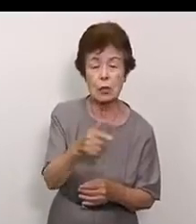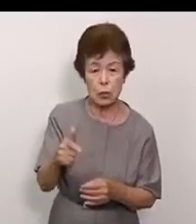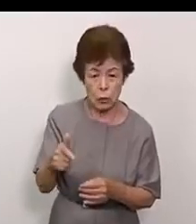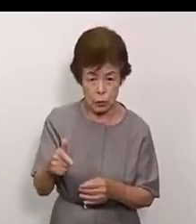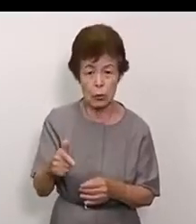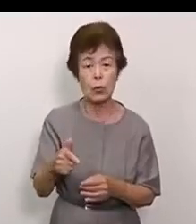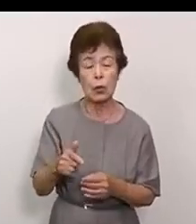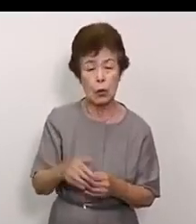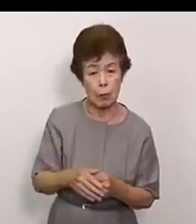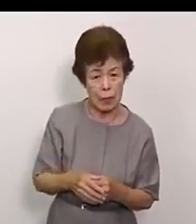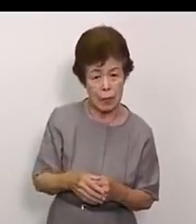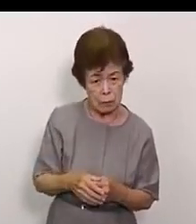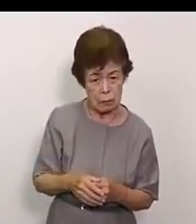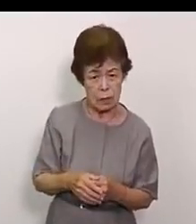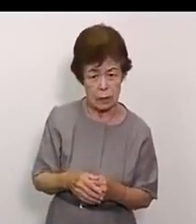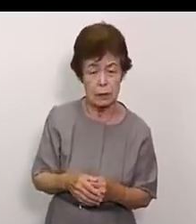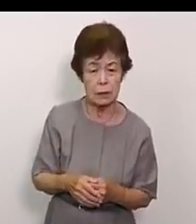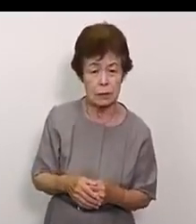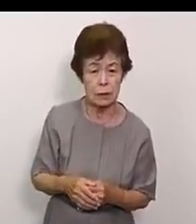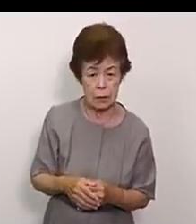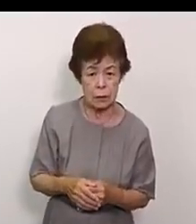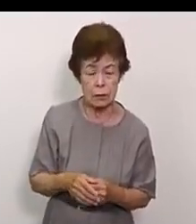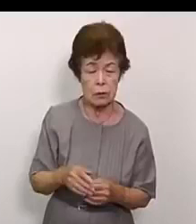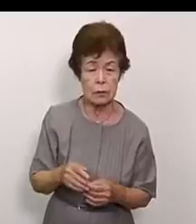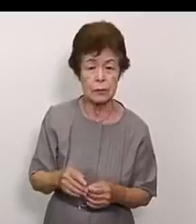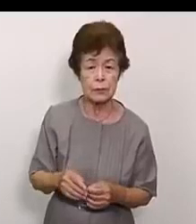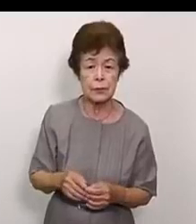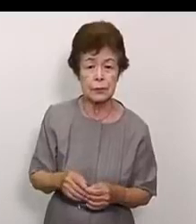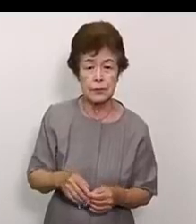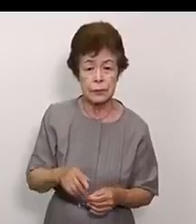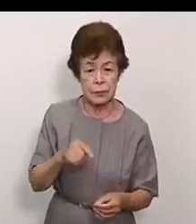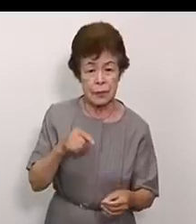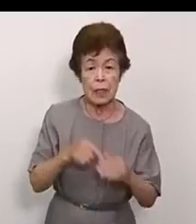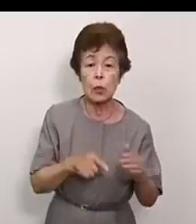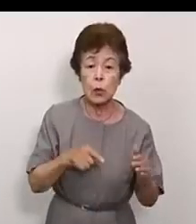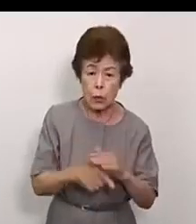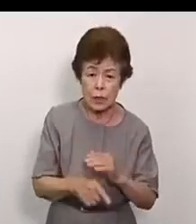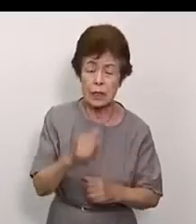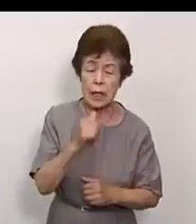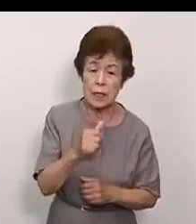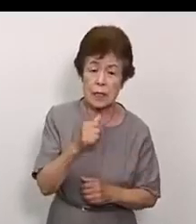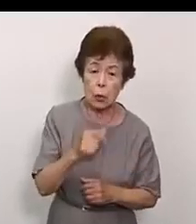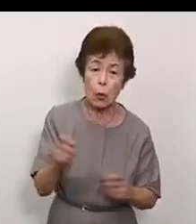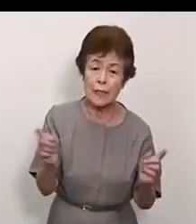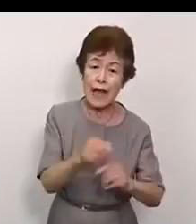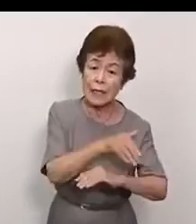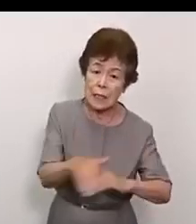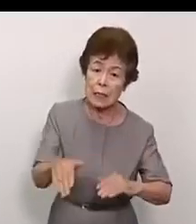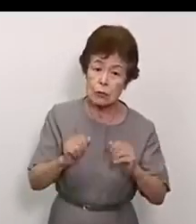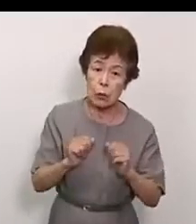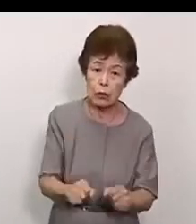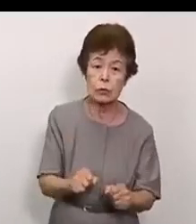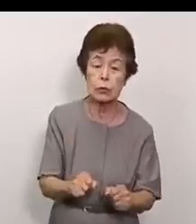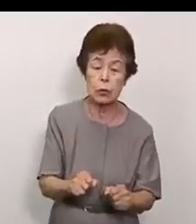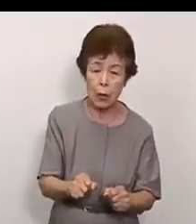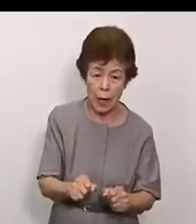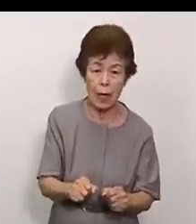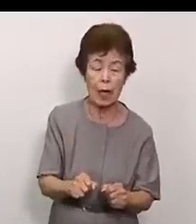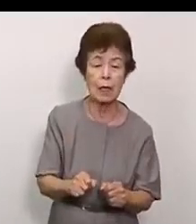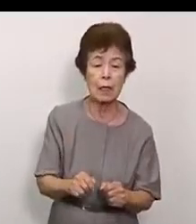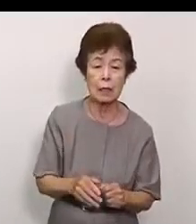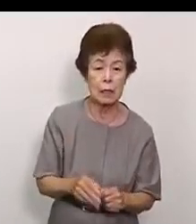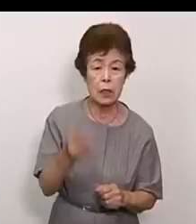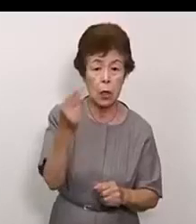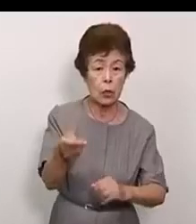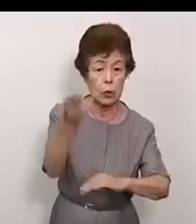思うんですけれども、ただやっぱりそのなぜその貧困対策をするということが、まあ、都政においてもね、